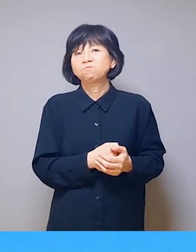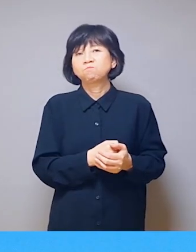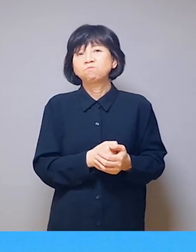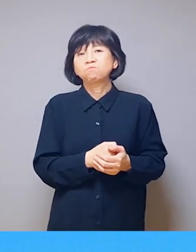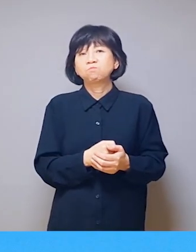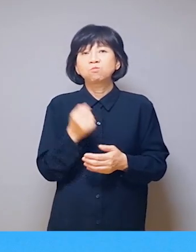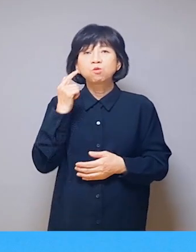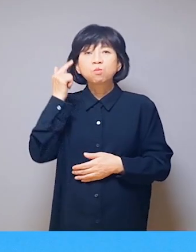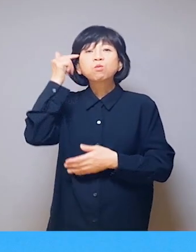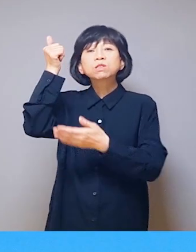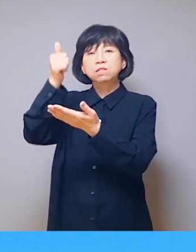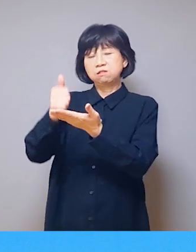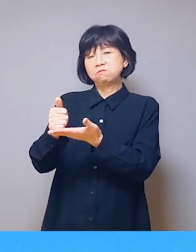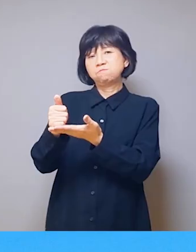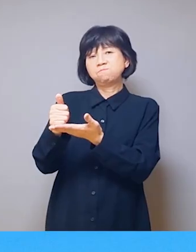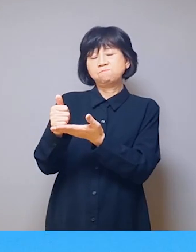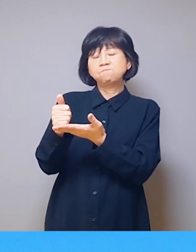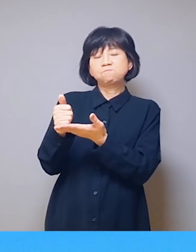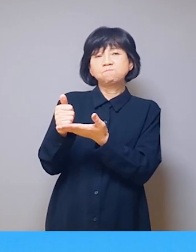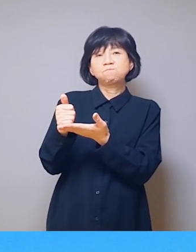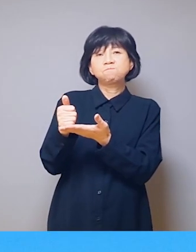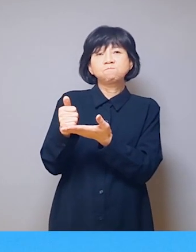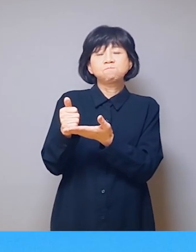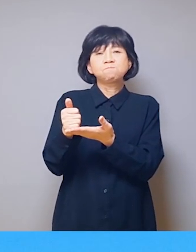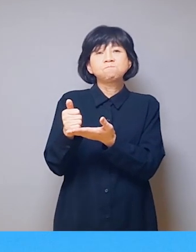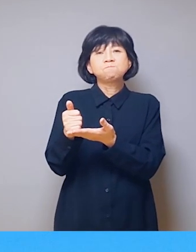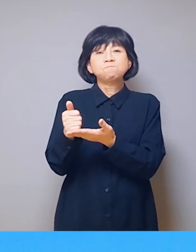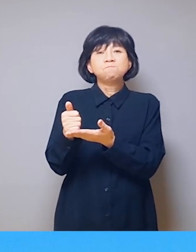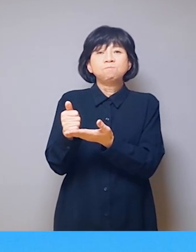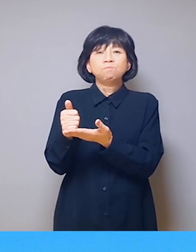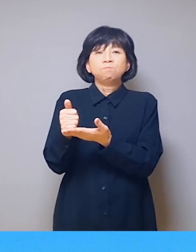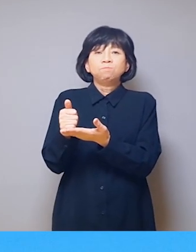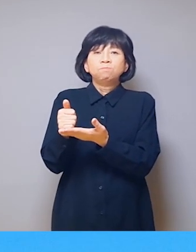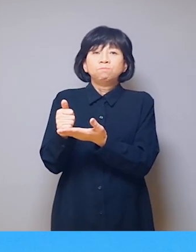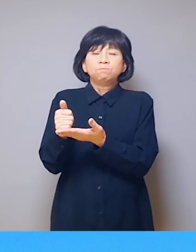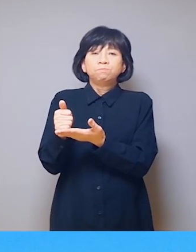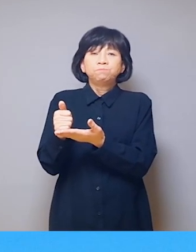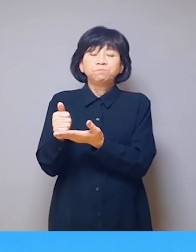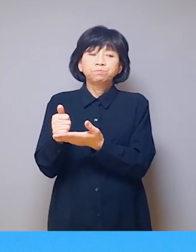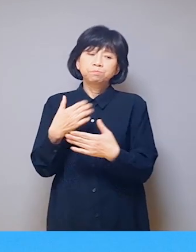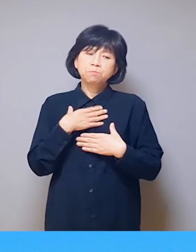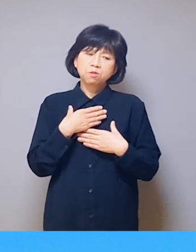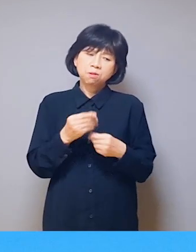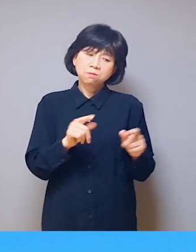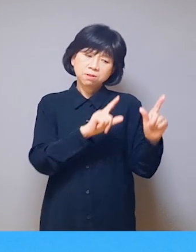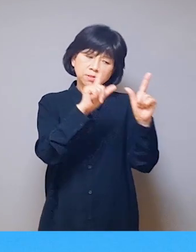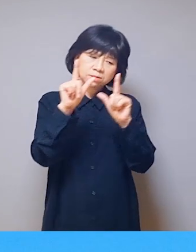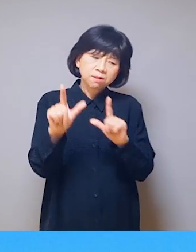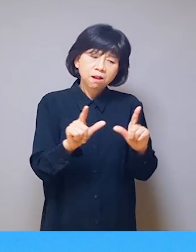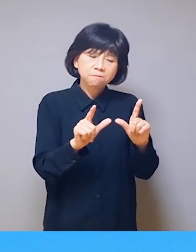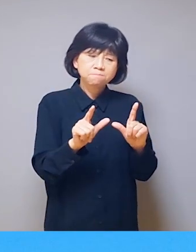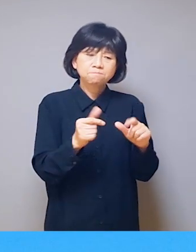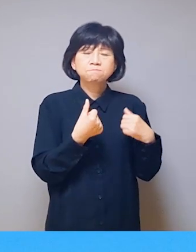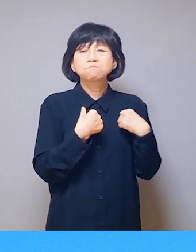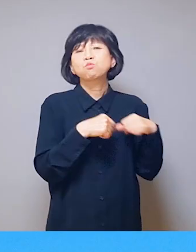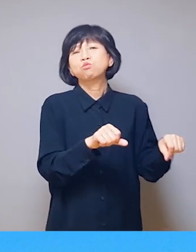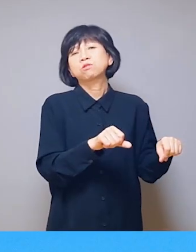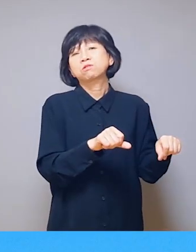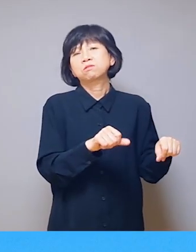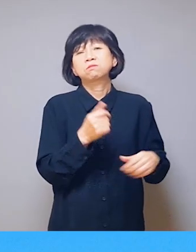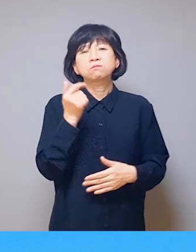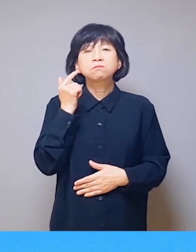존스 목사님이라고 아마 들어보셨을 것 같아요. 그는 안정된 삶 대신에 복음을 전하는 목회자의